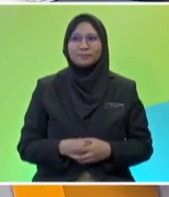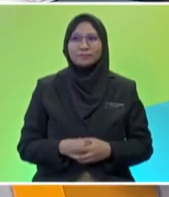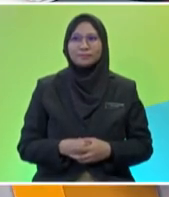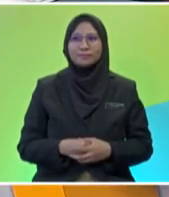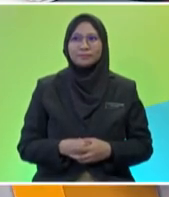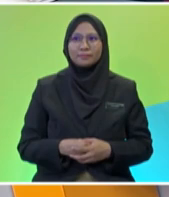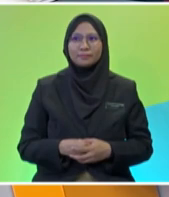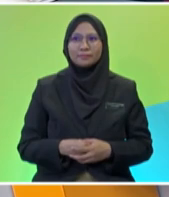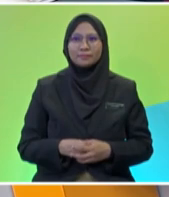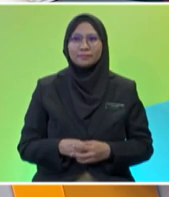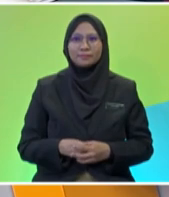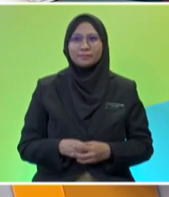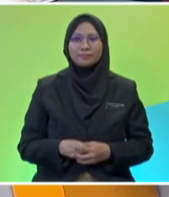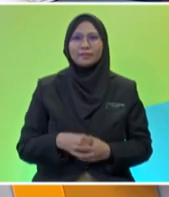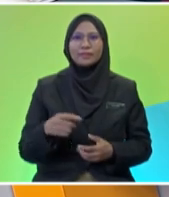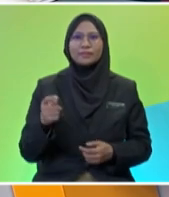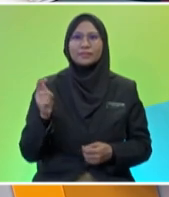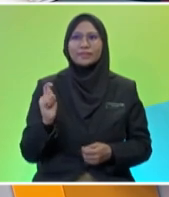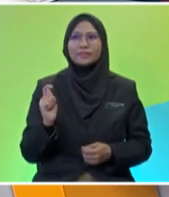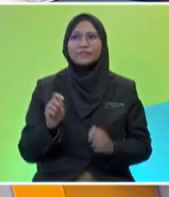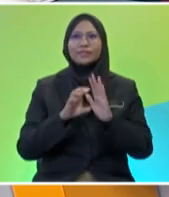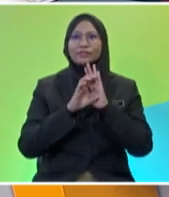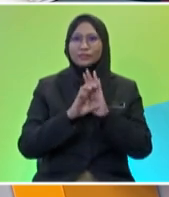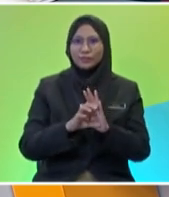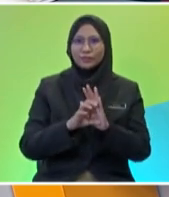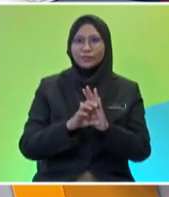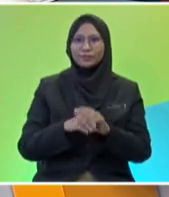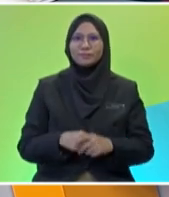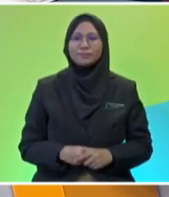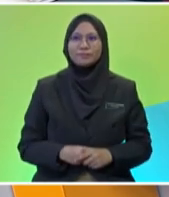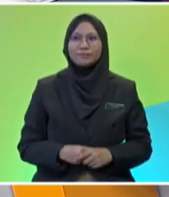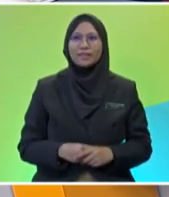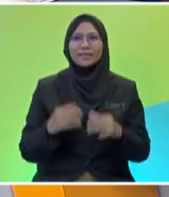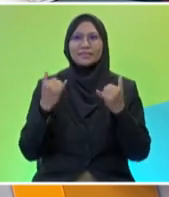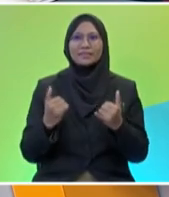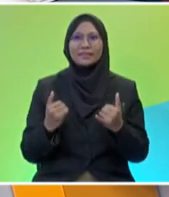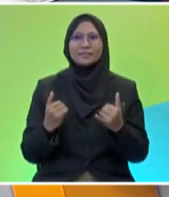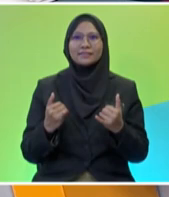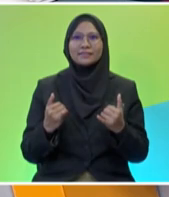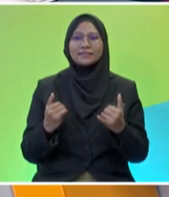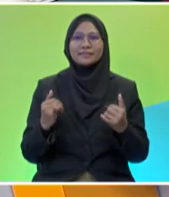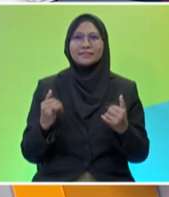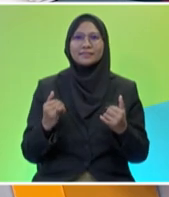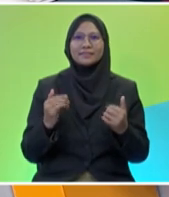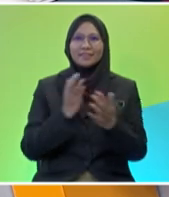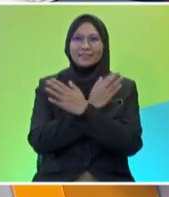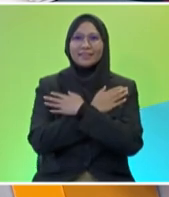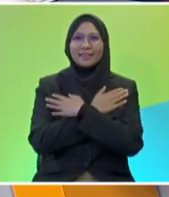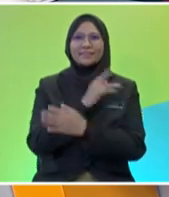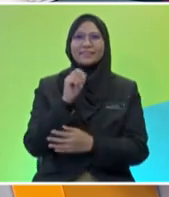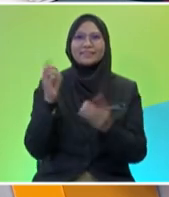cara menghargai agency peringatan awam sebentar dan kembali selepas ini Didik TV